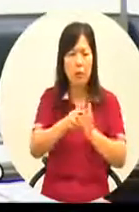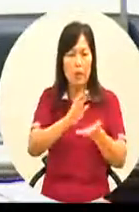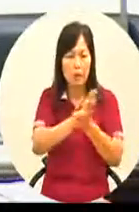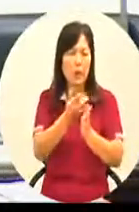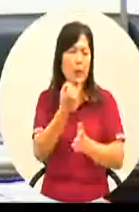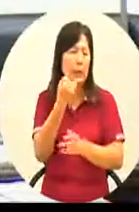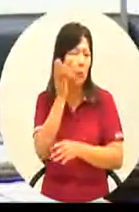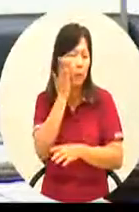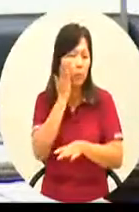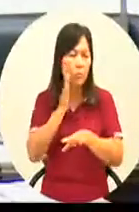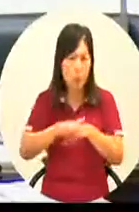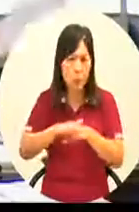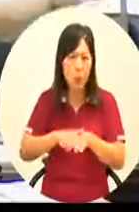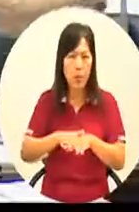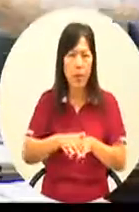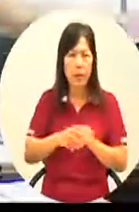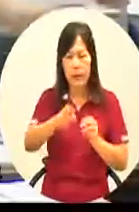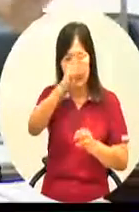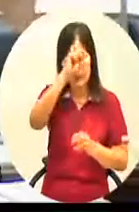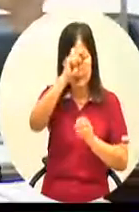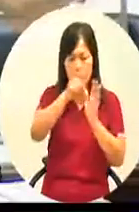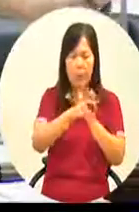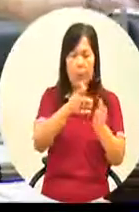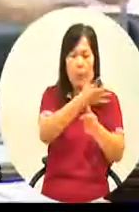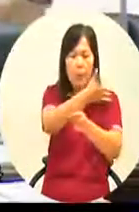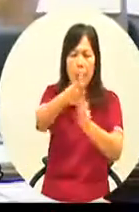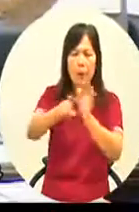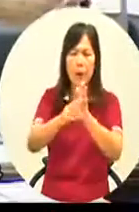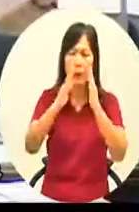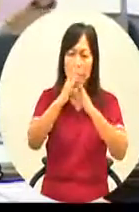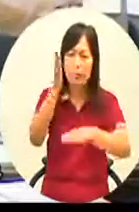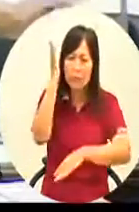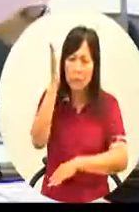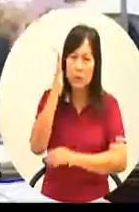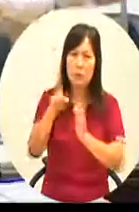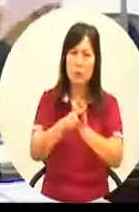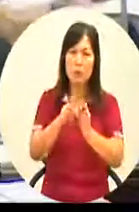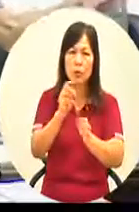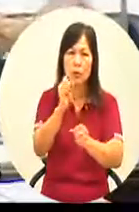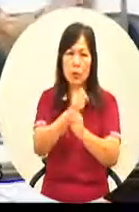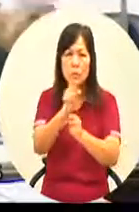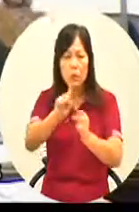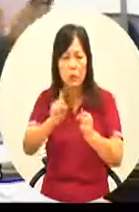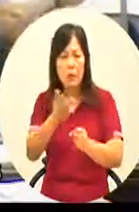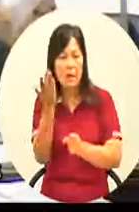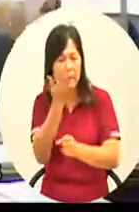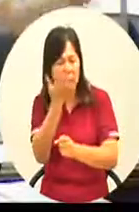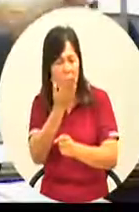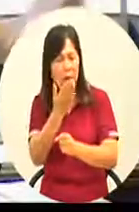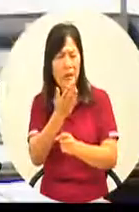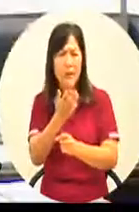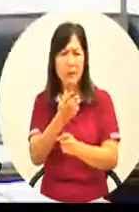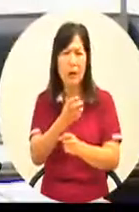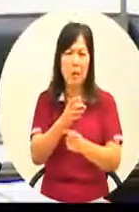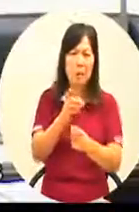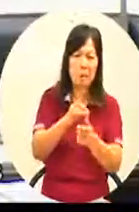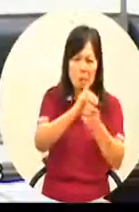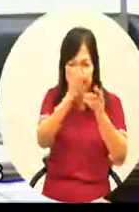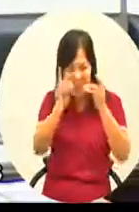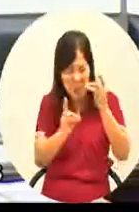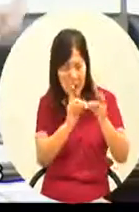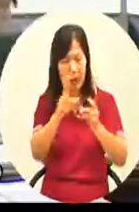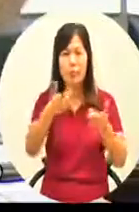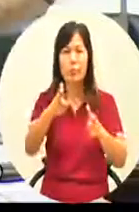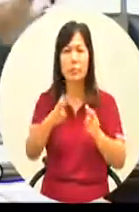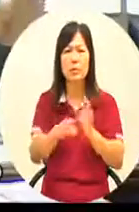好好处理 好， 而且民调不要是要调查对市政府做那一些美化的或是那一些什么好听的，你